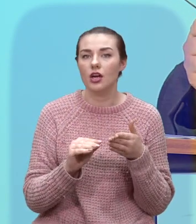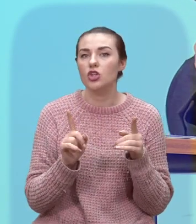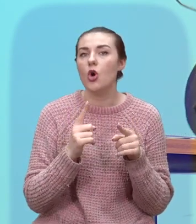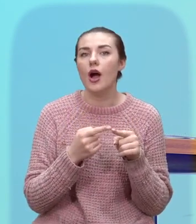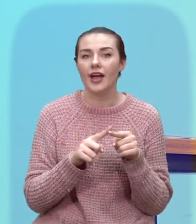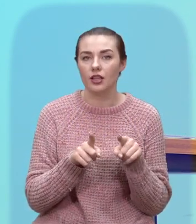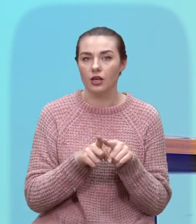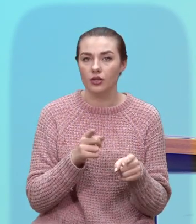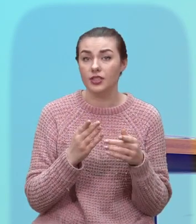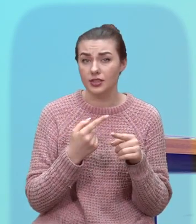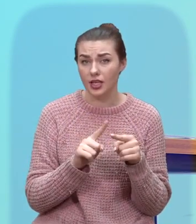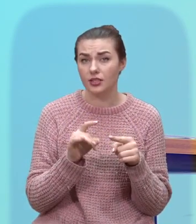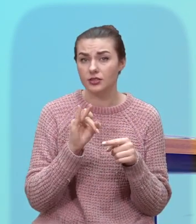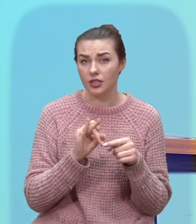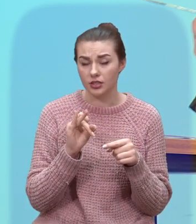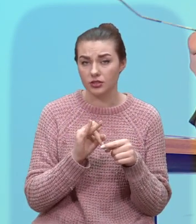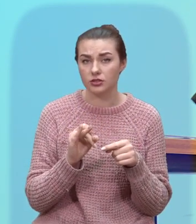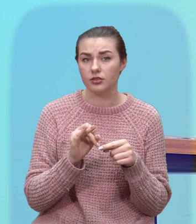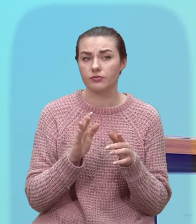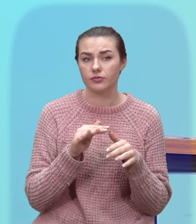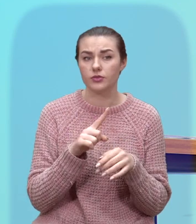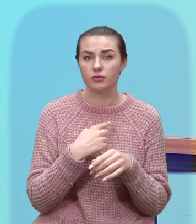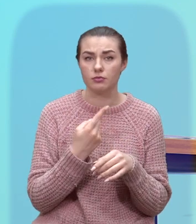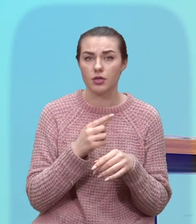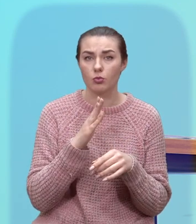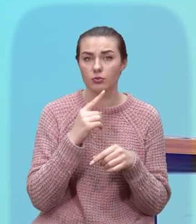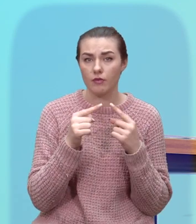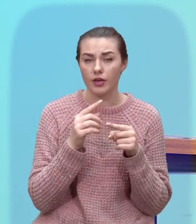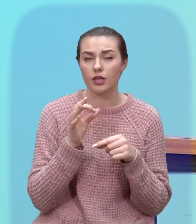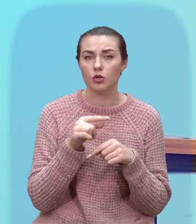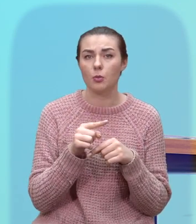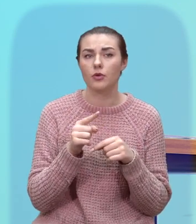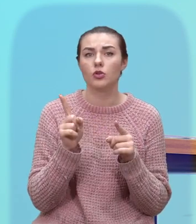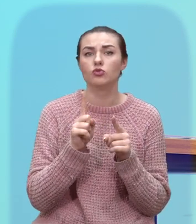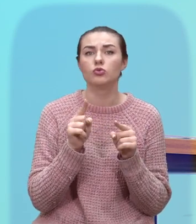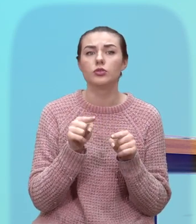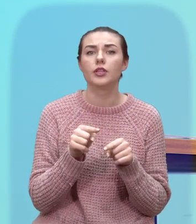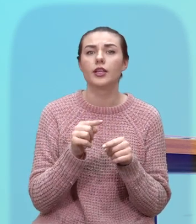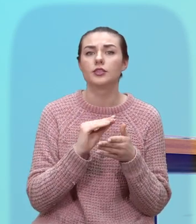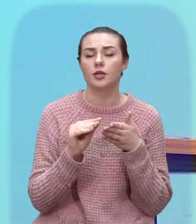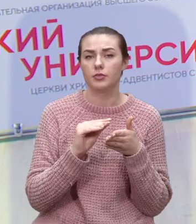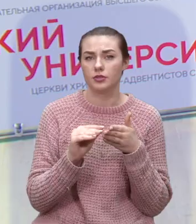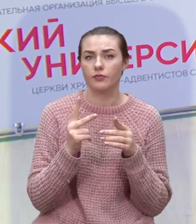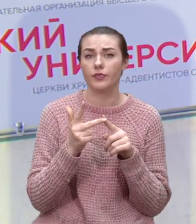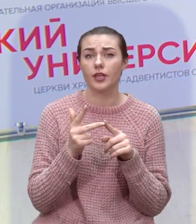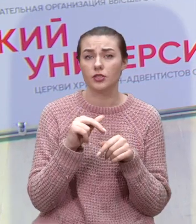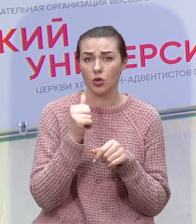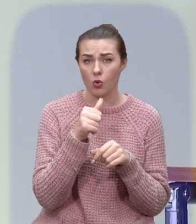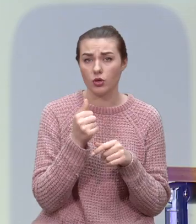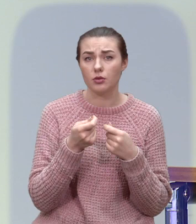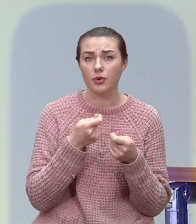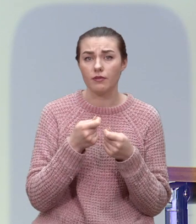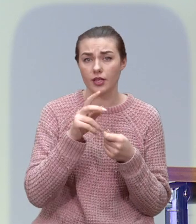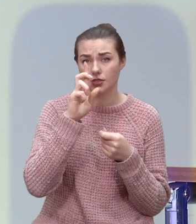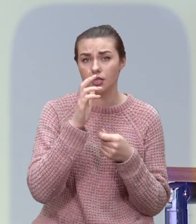это за если ты историческая реалия то давайте мы будем говорить о том о чем здесь идет речь третий год уже